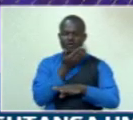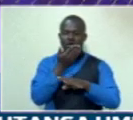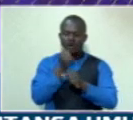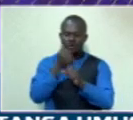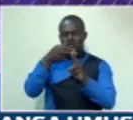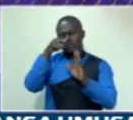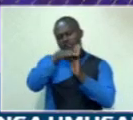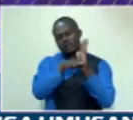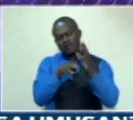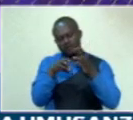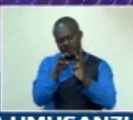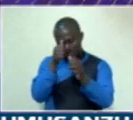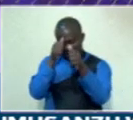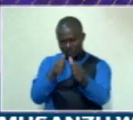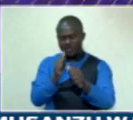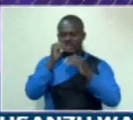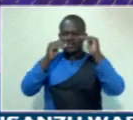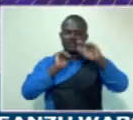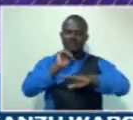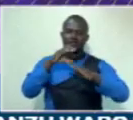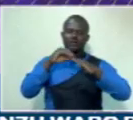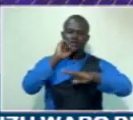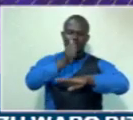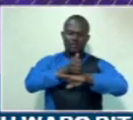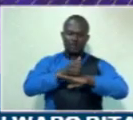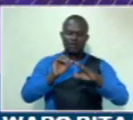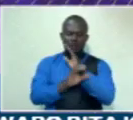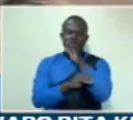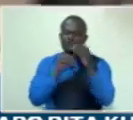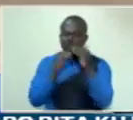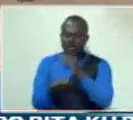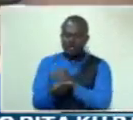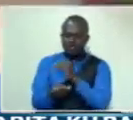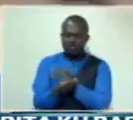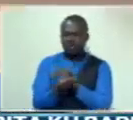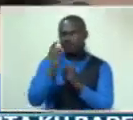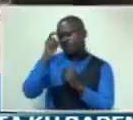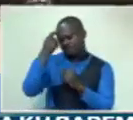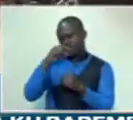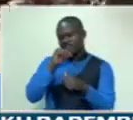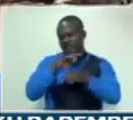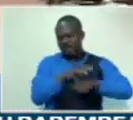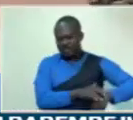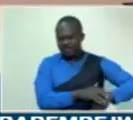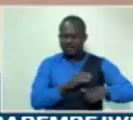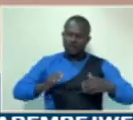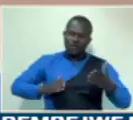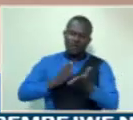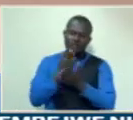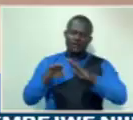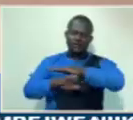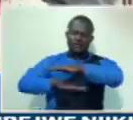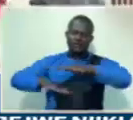hagendewe ku buryo inzego z'ubuyobozi zashyizweho kuba mu gihugu hatarangwa ruswa guverinoma idaheza uburenganzira